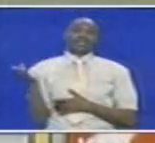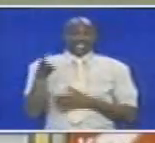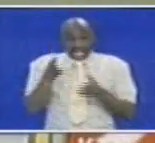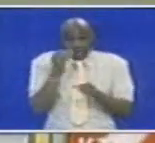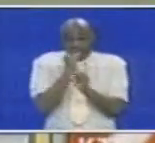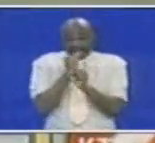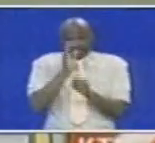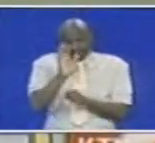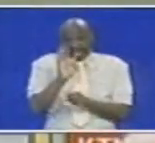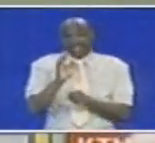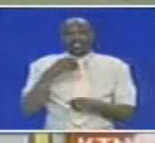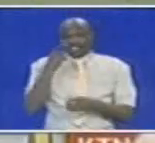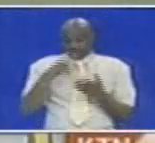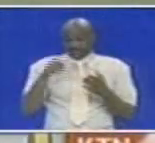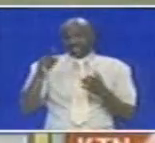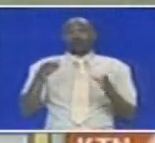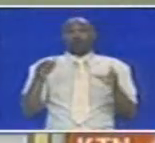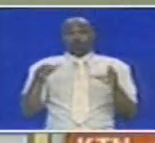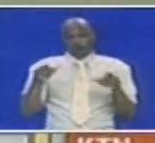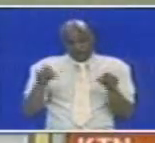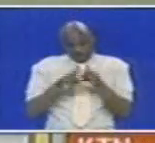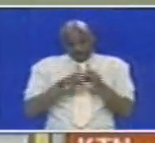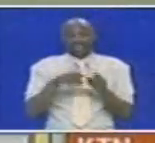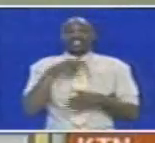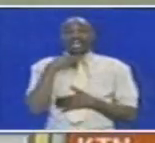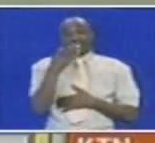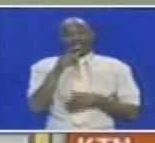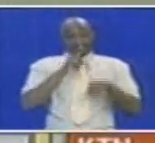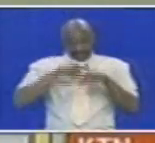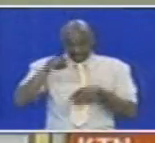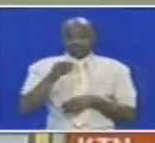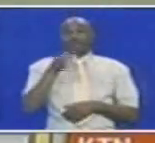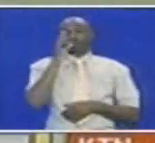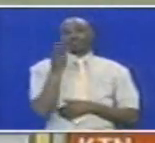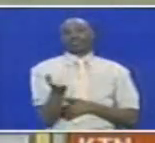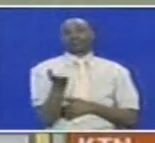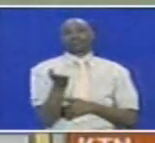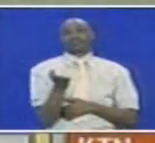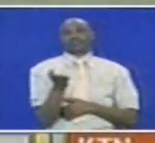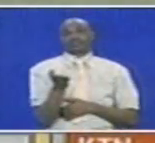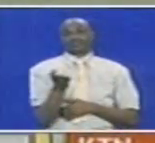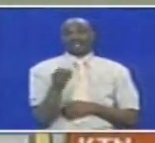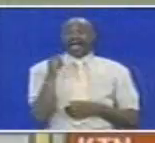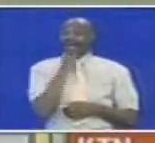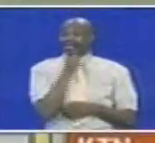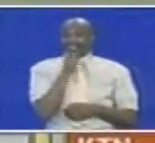hao hata hivyo ni miongoni mwa waliofariki baada ya kunywa pombe hiyo. Agnes Penda na taarifa